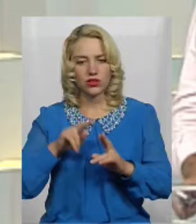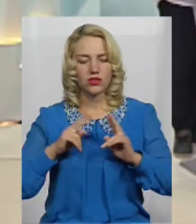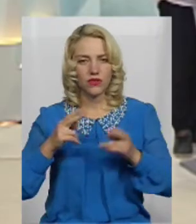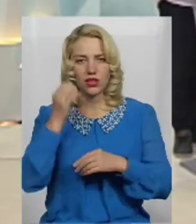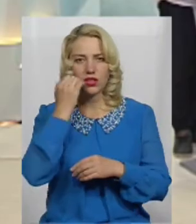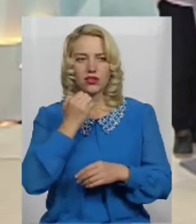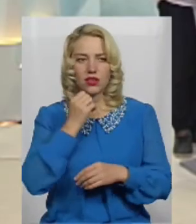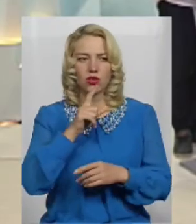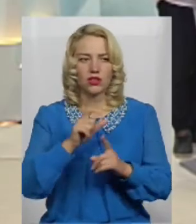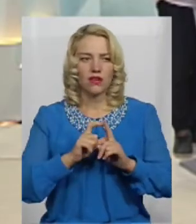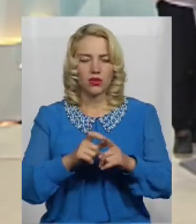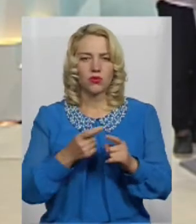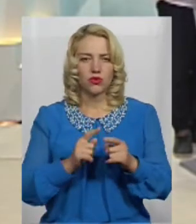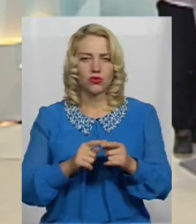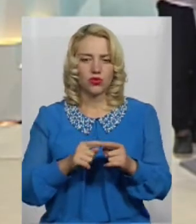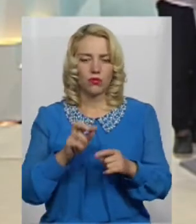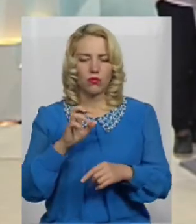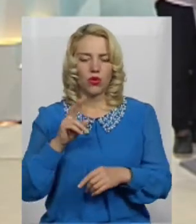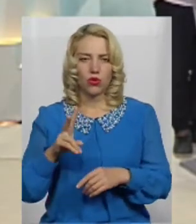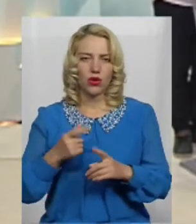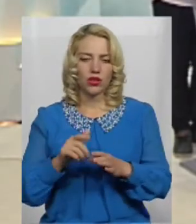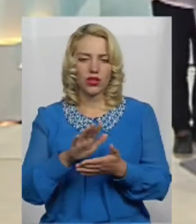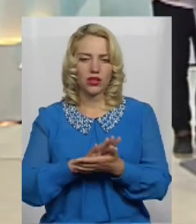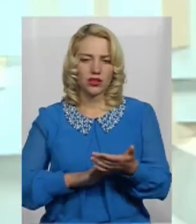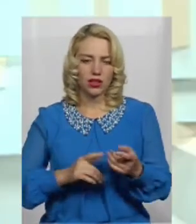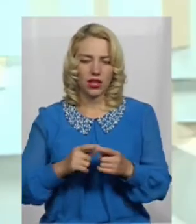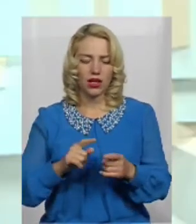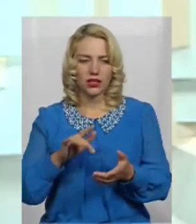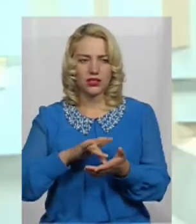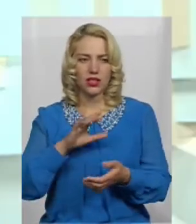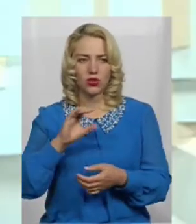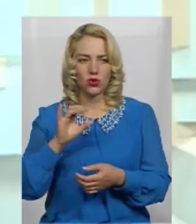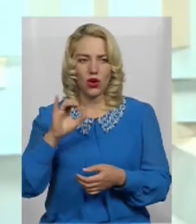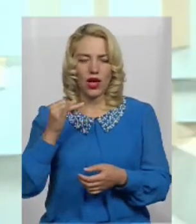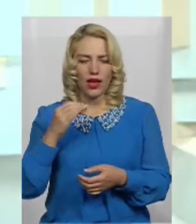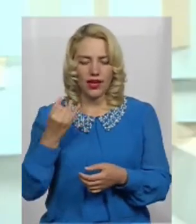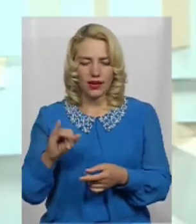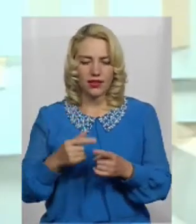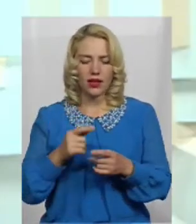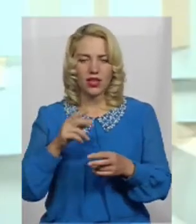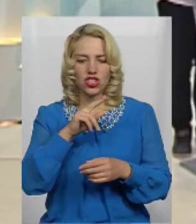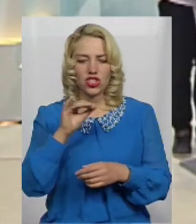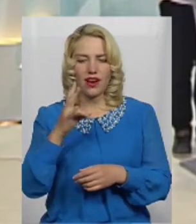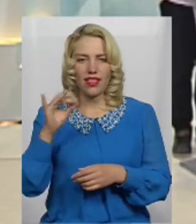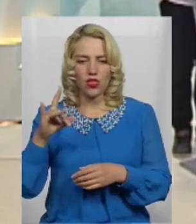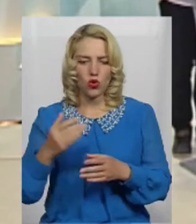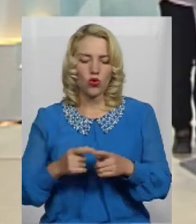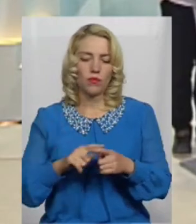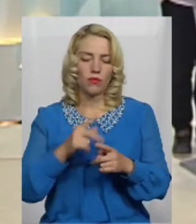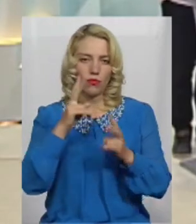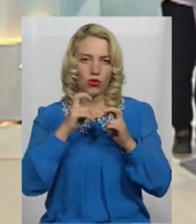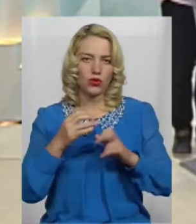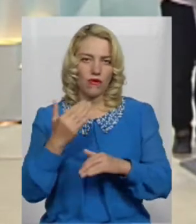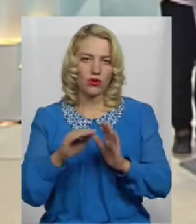за відповіді у цьому блоці. Далі координатор центру UA та руху «Чесно» Олег Черненко проаналізував вашу передвиборчу